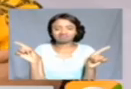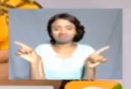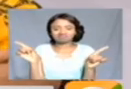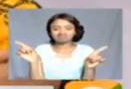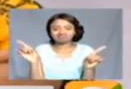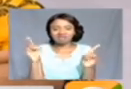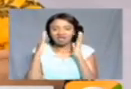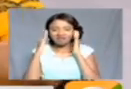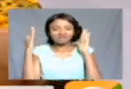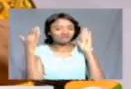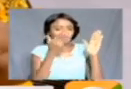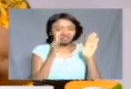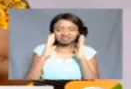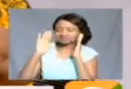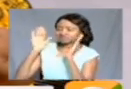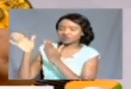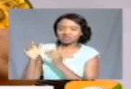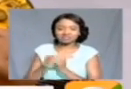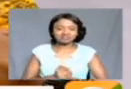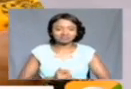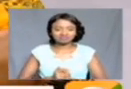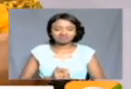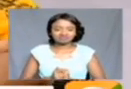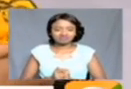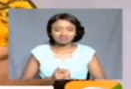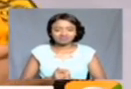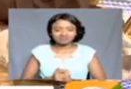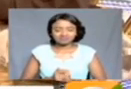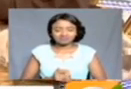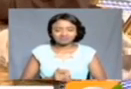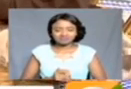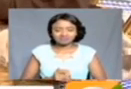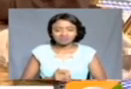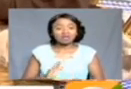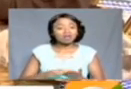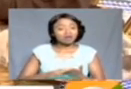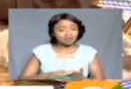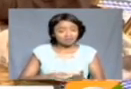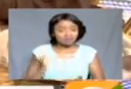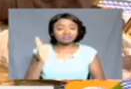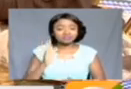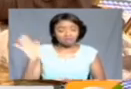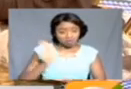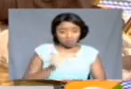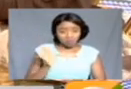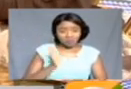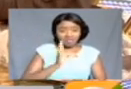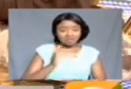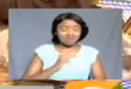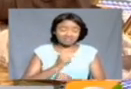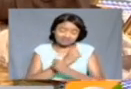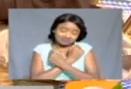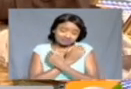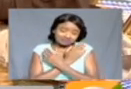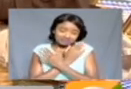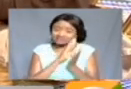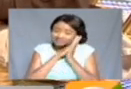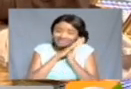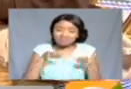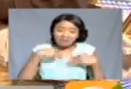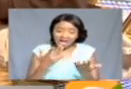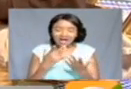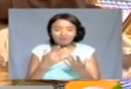ukuta ni mke ama ni mume. Nasikia anaangalia kwenye ukuta. Wengi wake wanalala ukutani. Oh, ni wanawake. Ndio kukiingia majambazi. Basi mimi zile ripoti zile